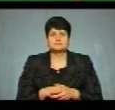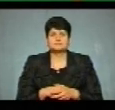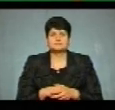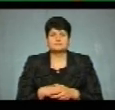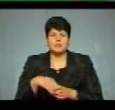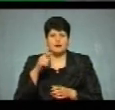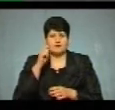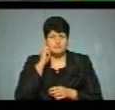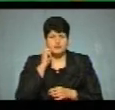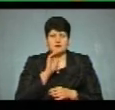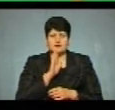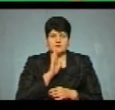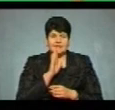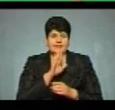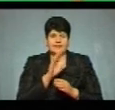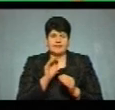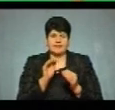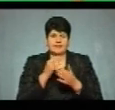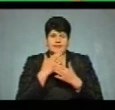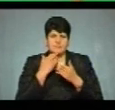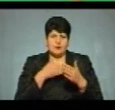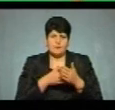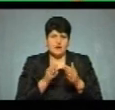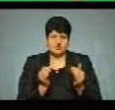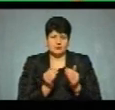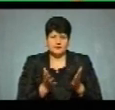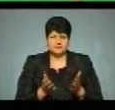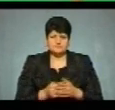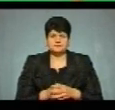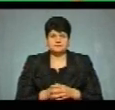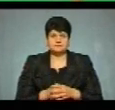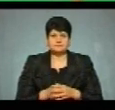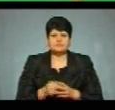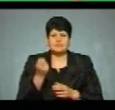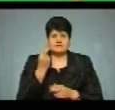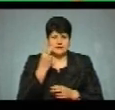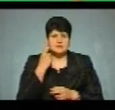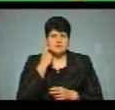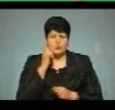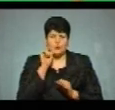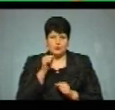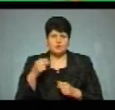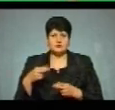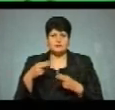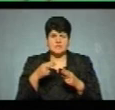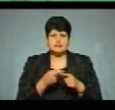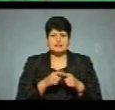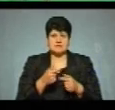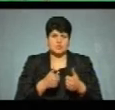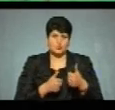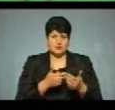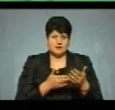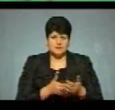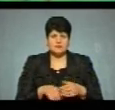Вік учасниць не обмежений. Я думаю, десь з 12 років можна приїздити на такі турніри. Також